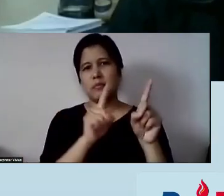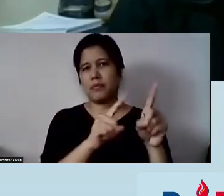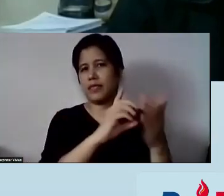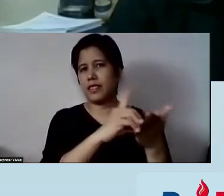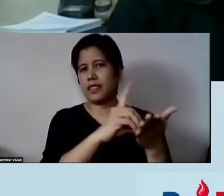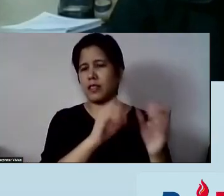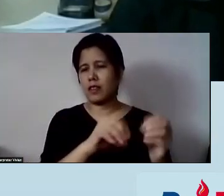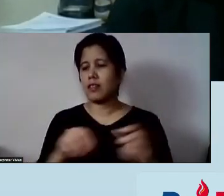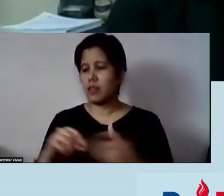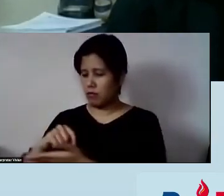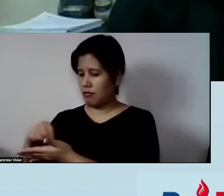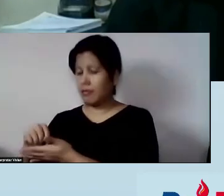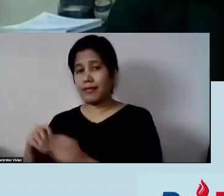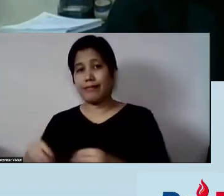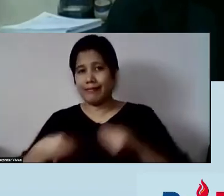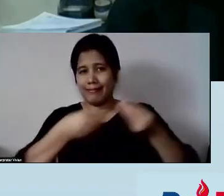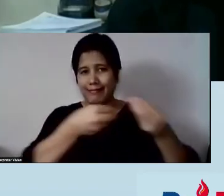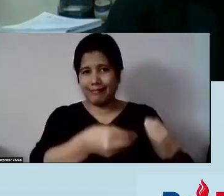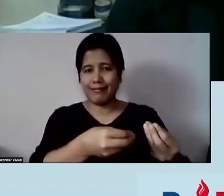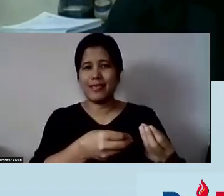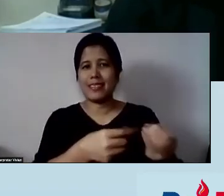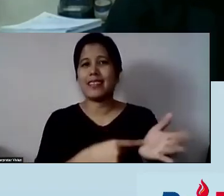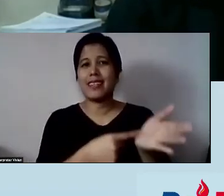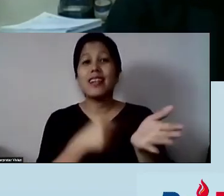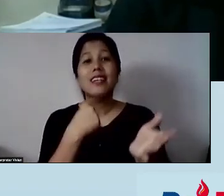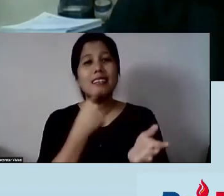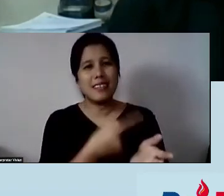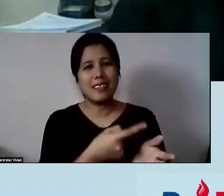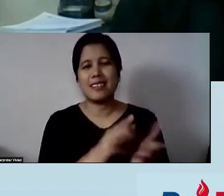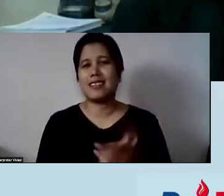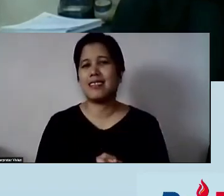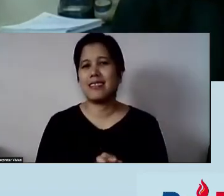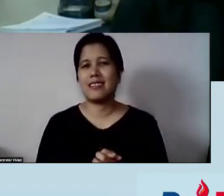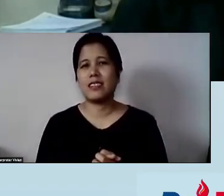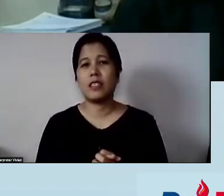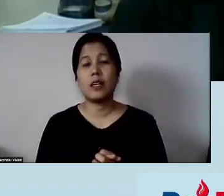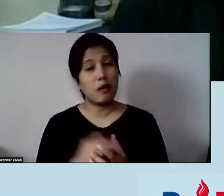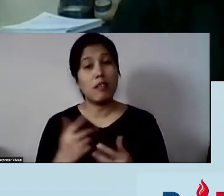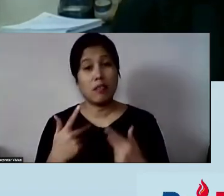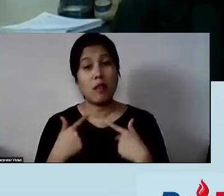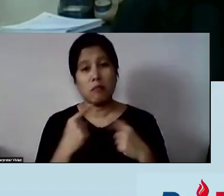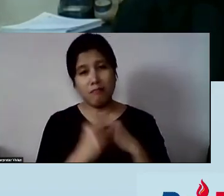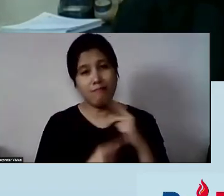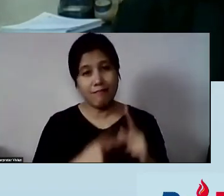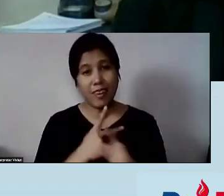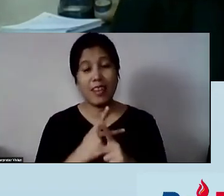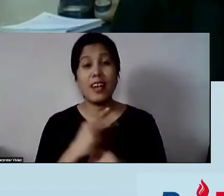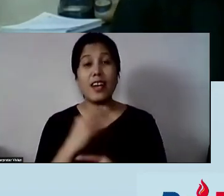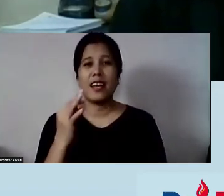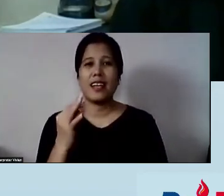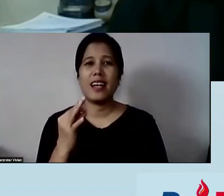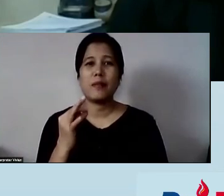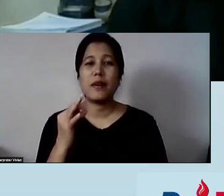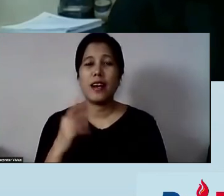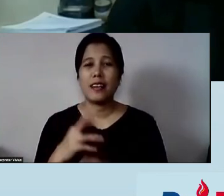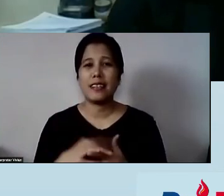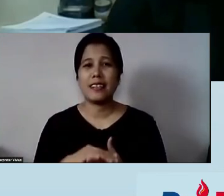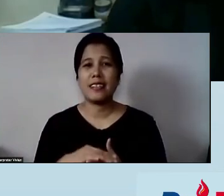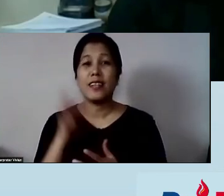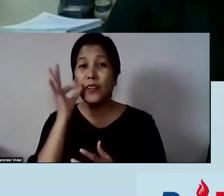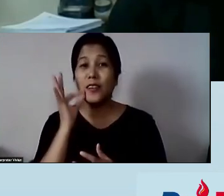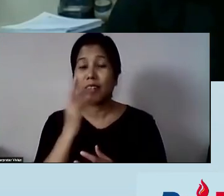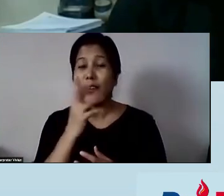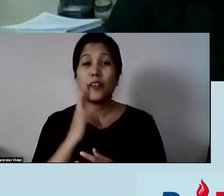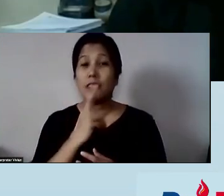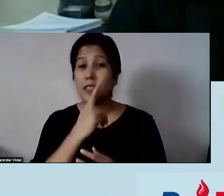naman ng mga generous establishments kasi naintindihan nila. For example, mga fast foods. No? Kahit hindi